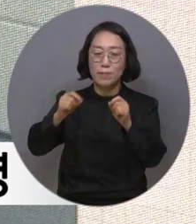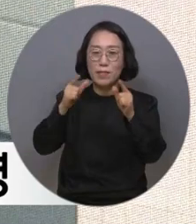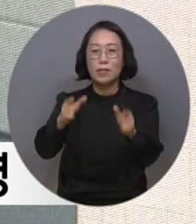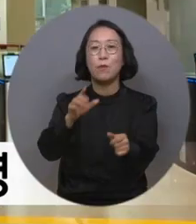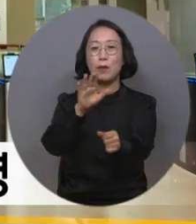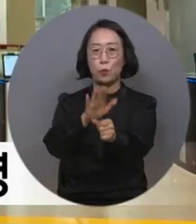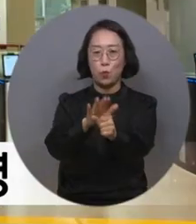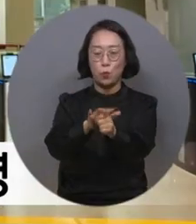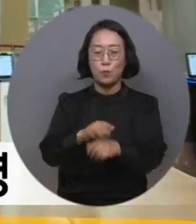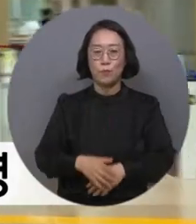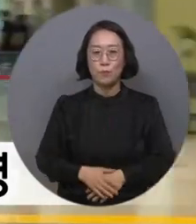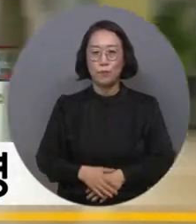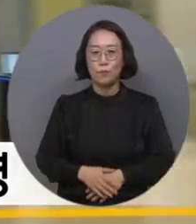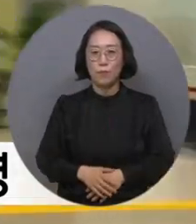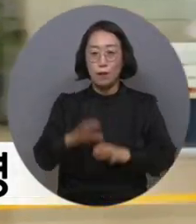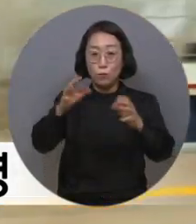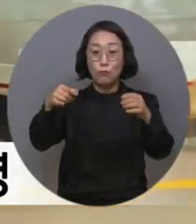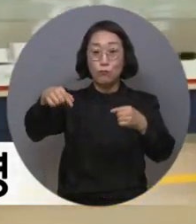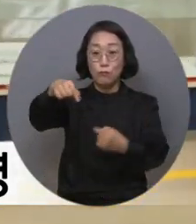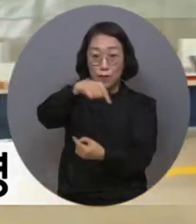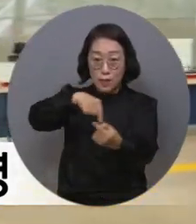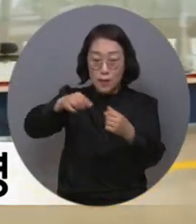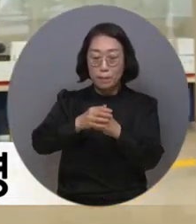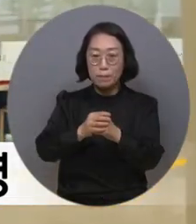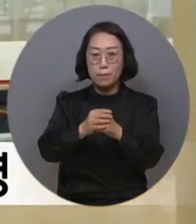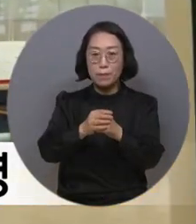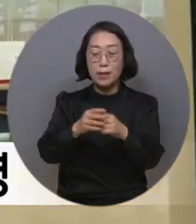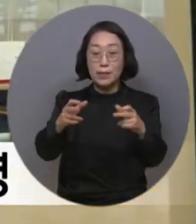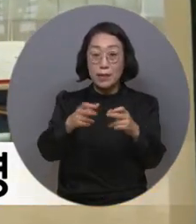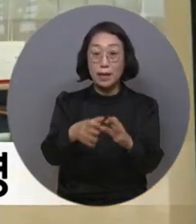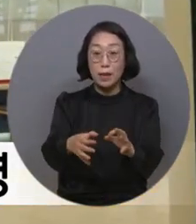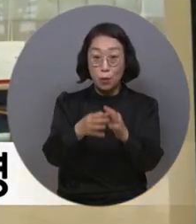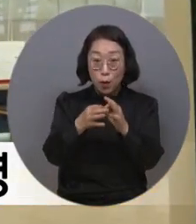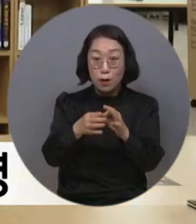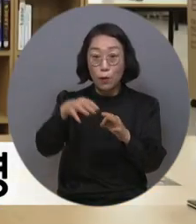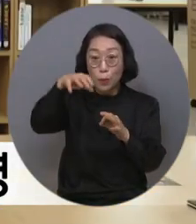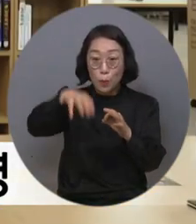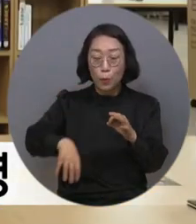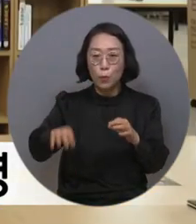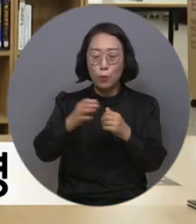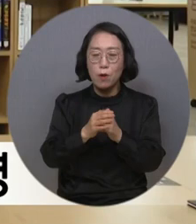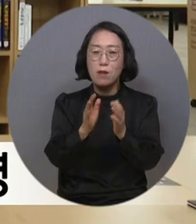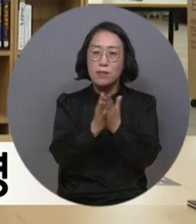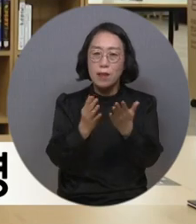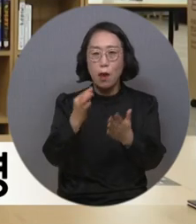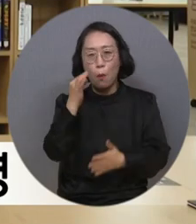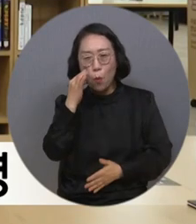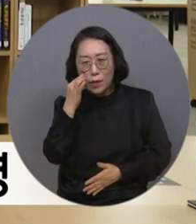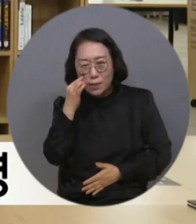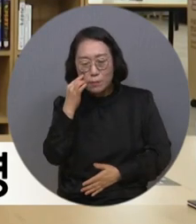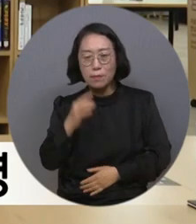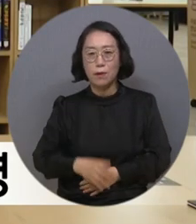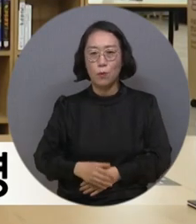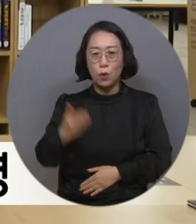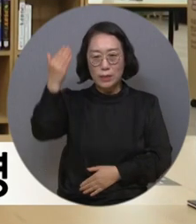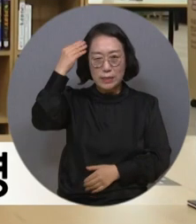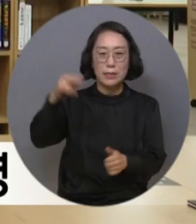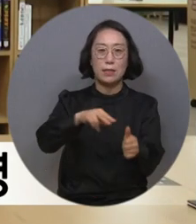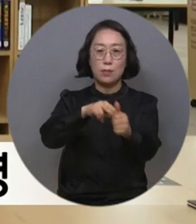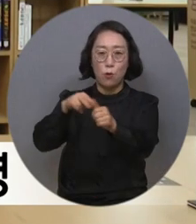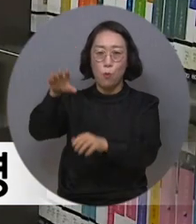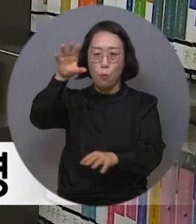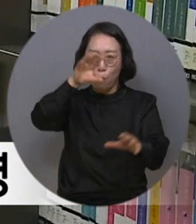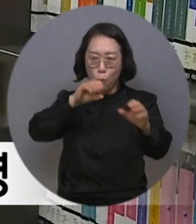제공합니다 국립장애인도서관 관계자는 청각장애인들이 책의 관심을 갖고 지식정보를